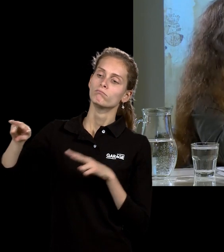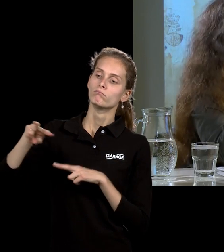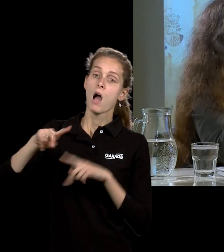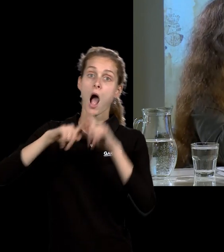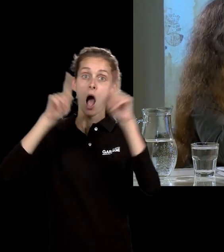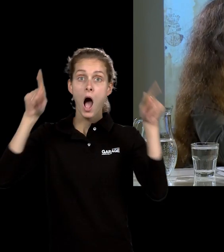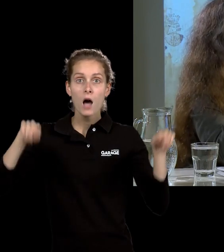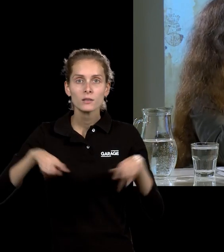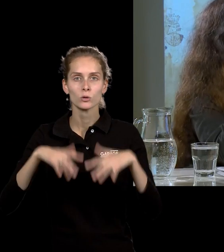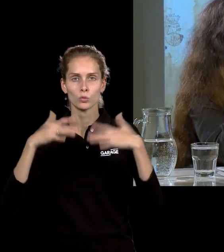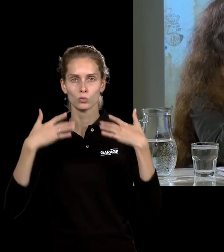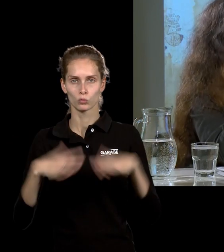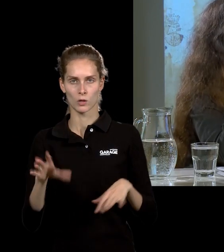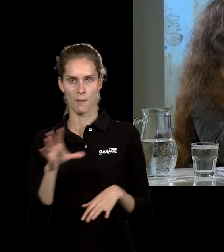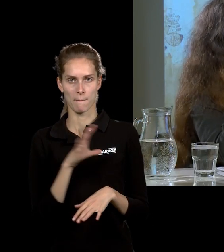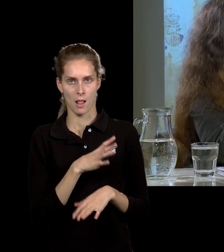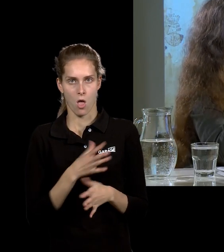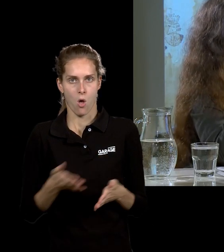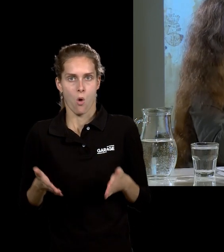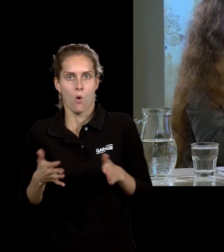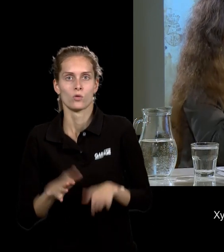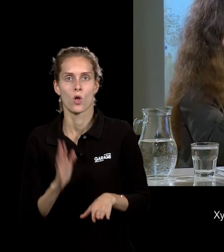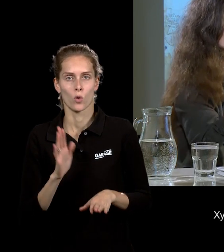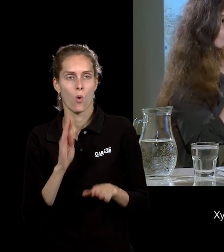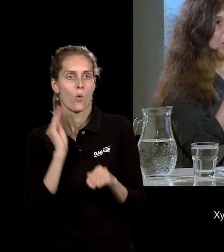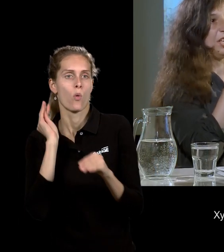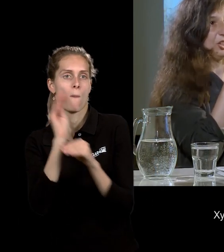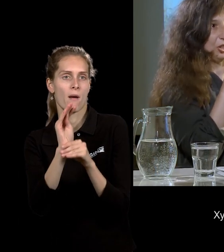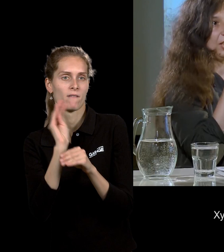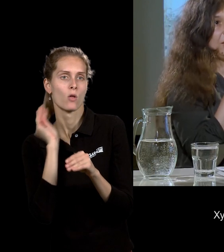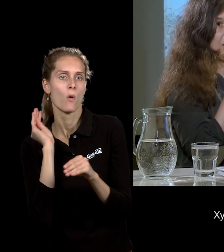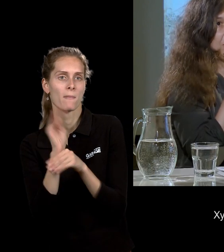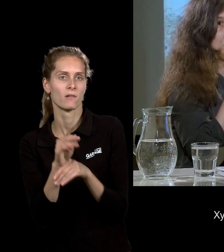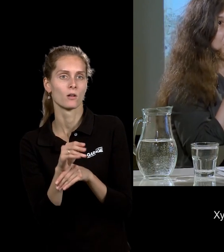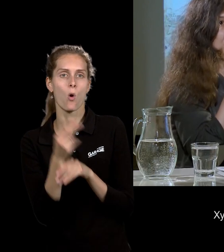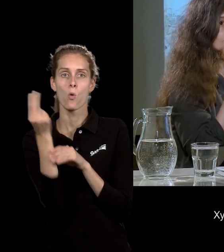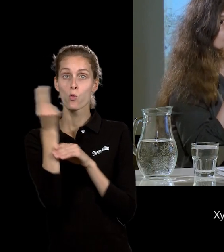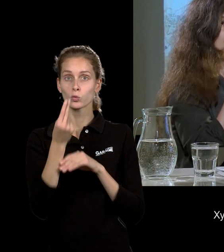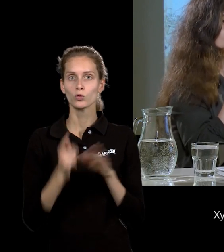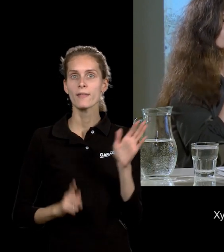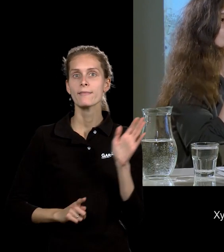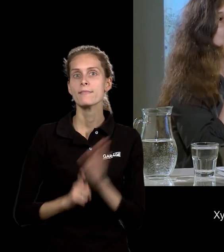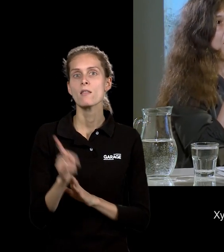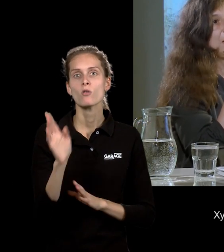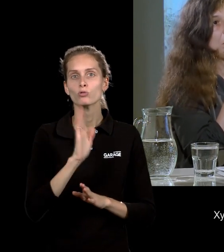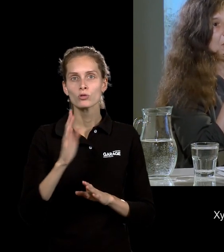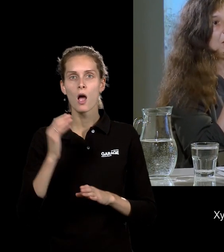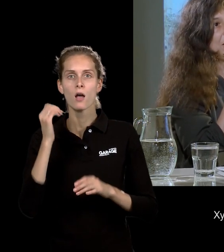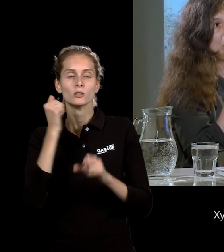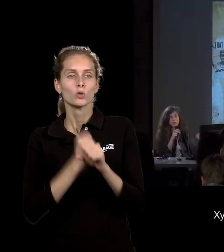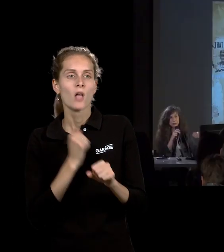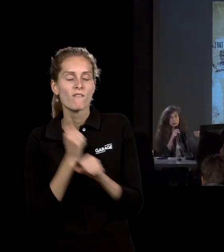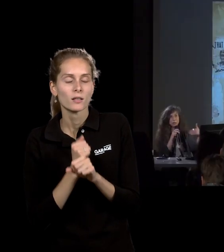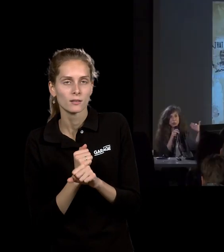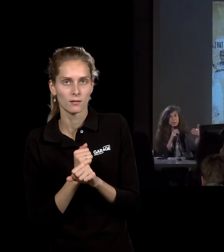Картина уже была. Остается только добавлять к ней что-то. Художник не начинает создавать произведение, он всегда продолжает некий